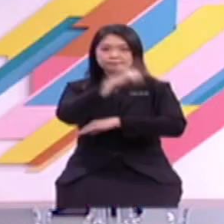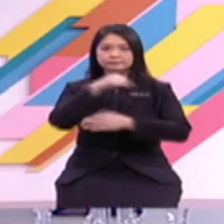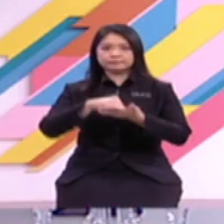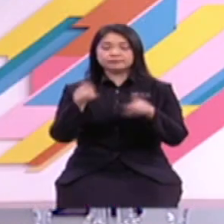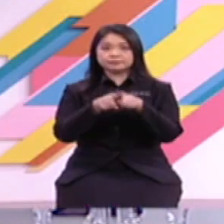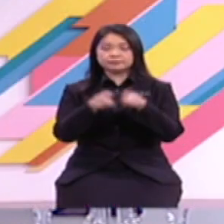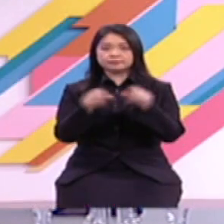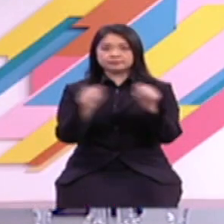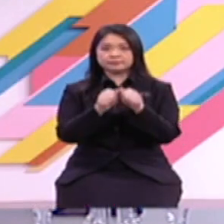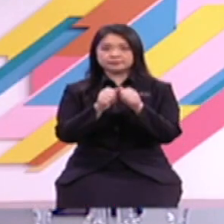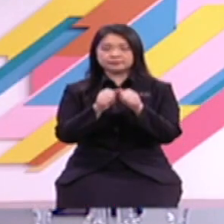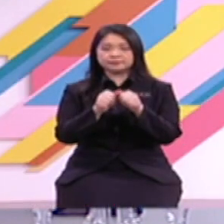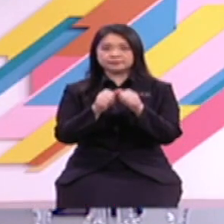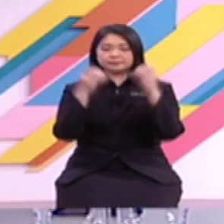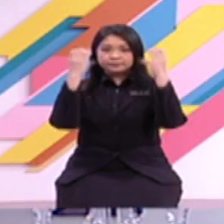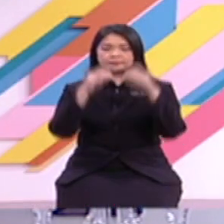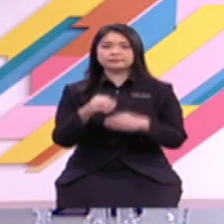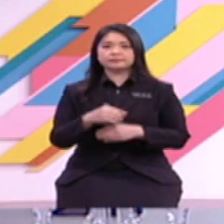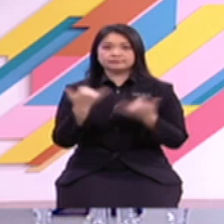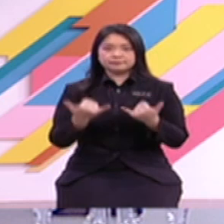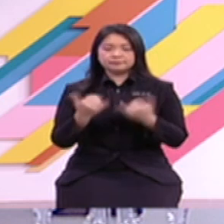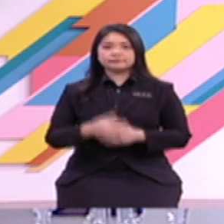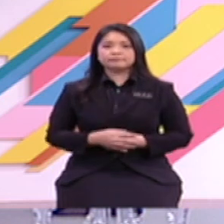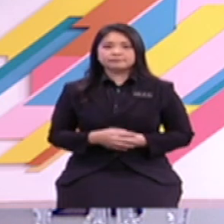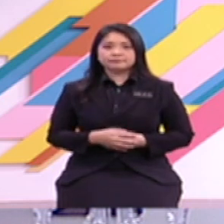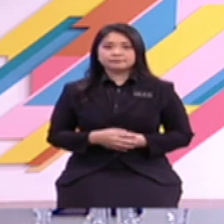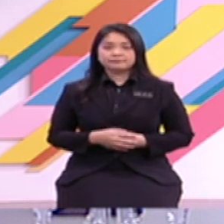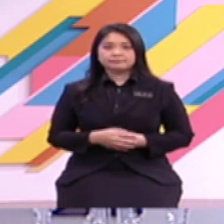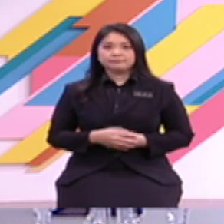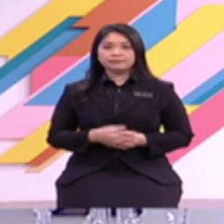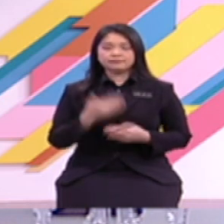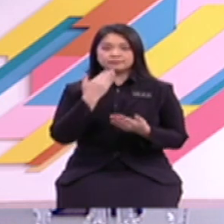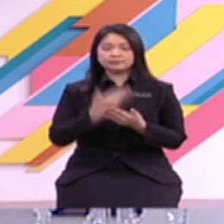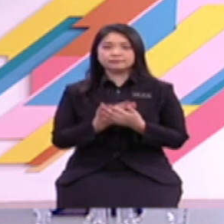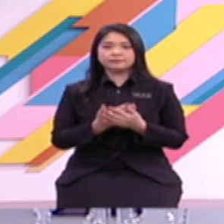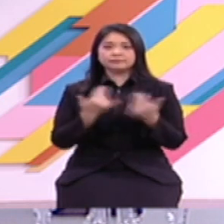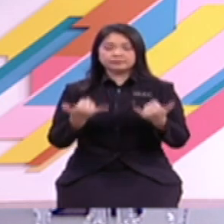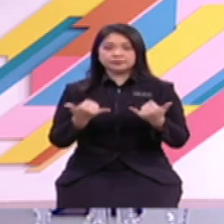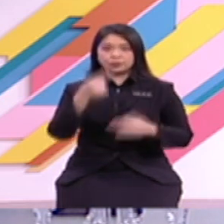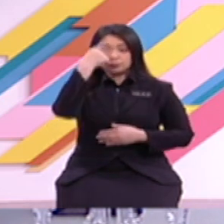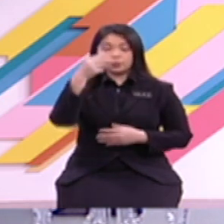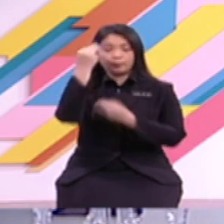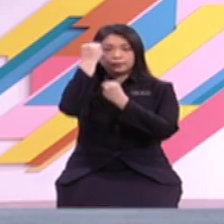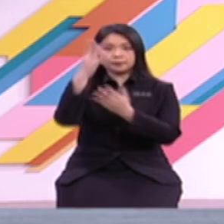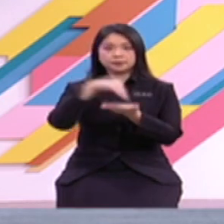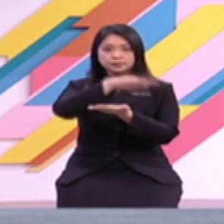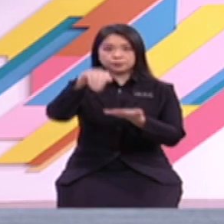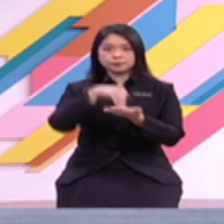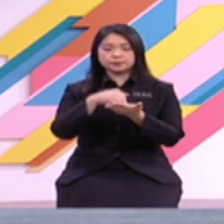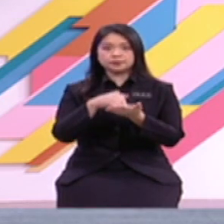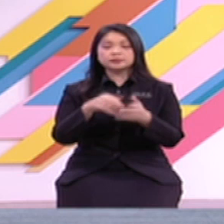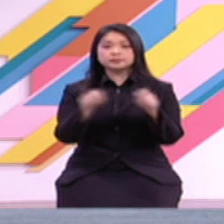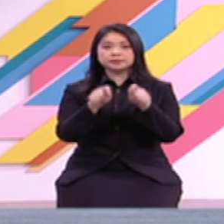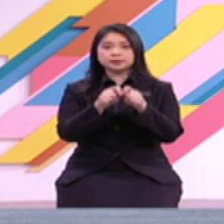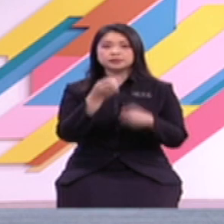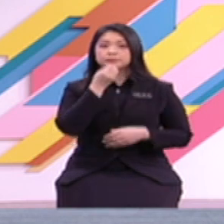bersama dengan Mahir ed3dc PM baik sego untuk makluman semua seperti yang ke